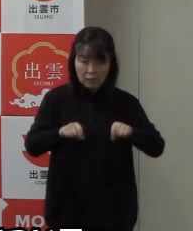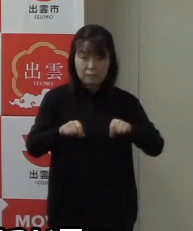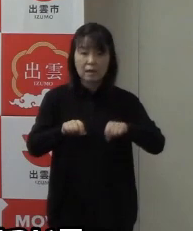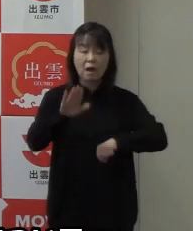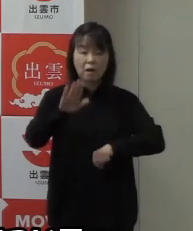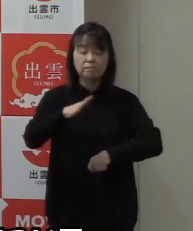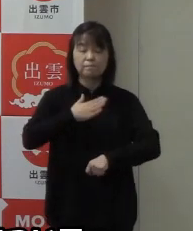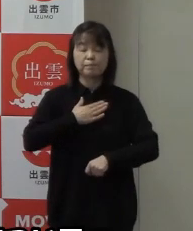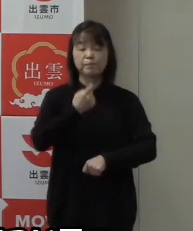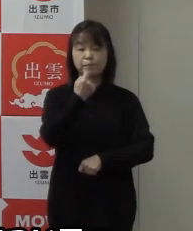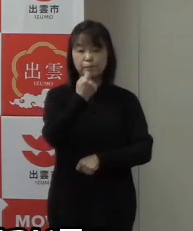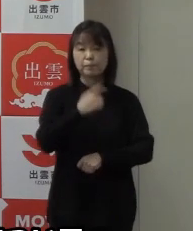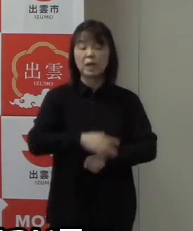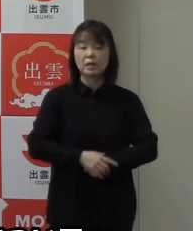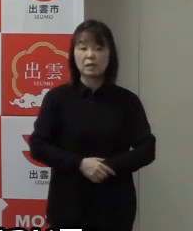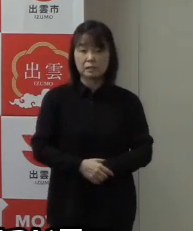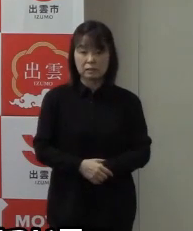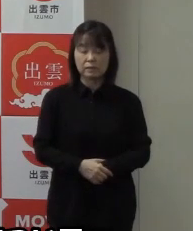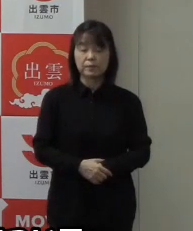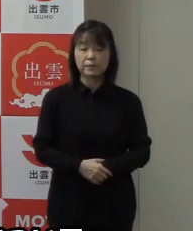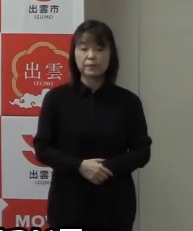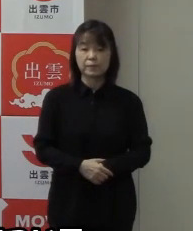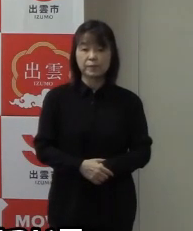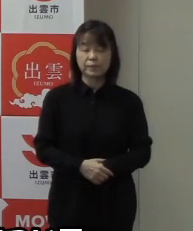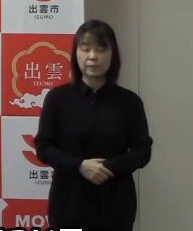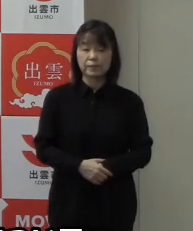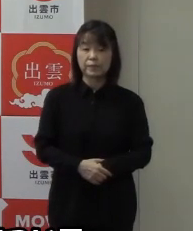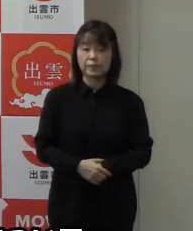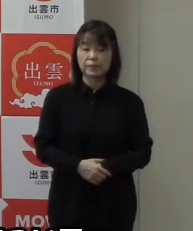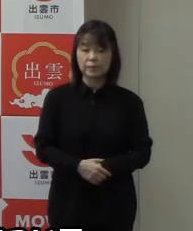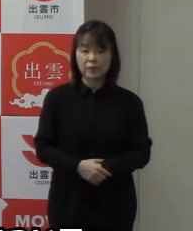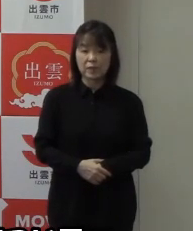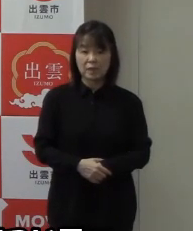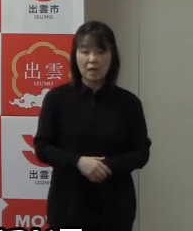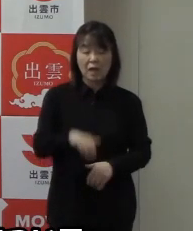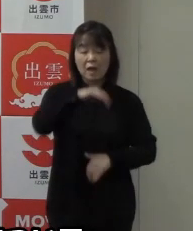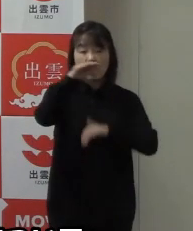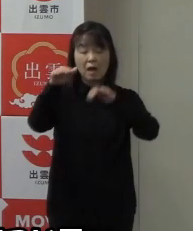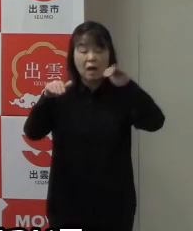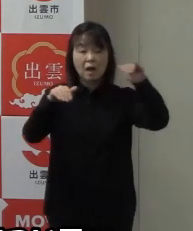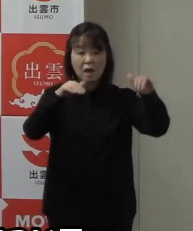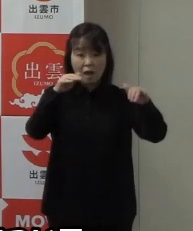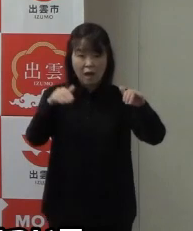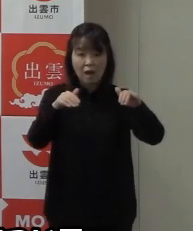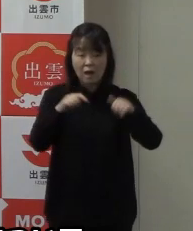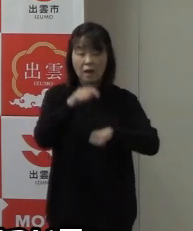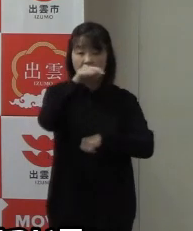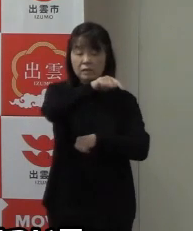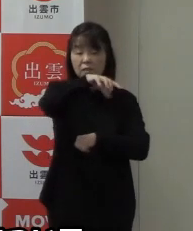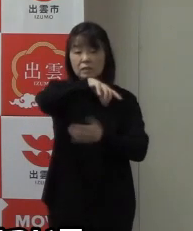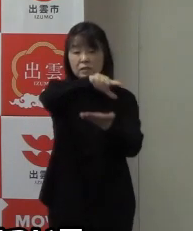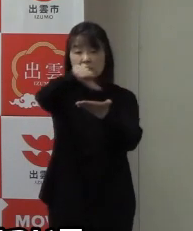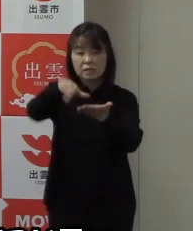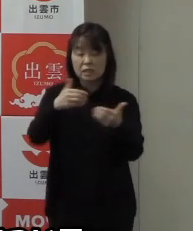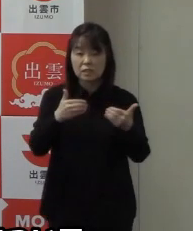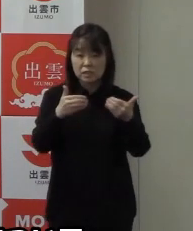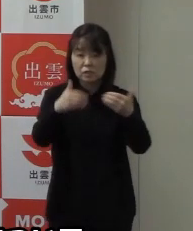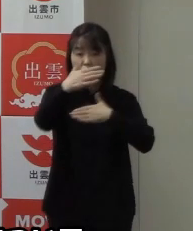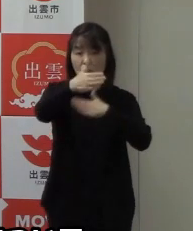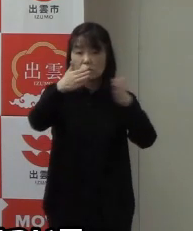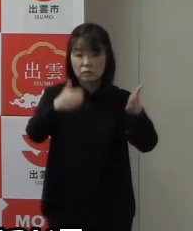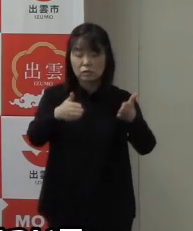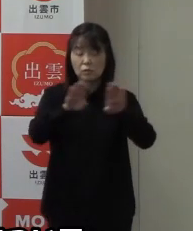し、当初からですね、中山間振興室というものを作ってですね、いますし、全庁的に